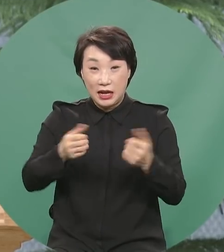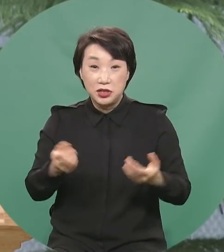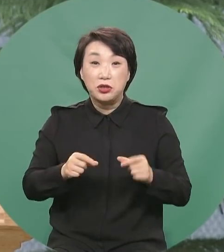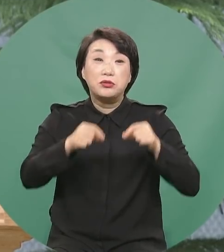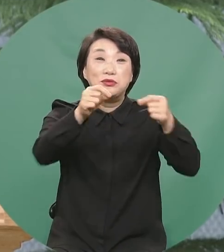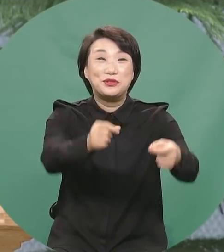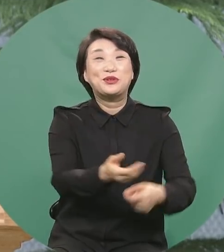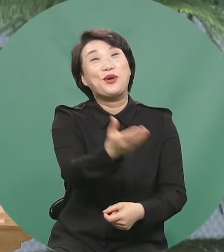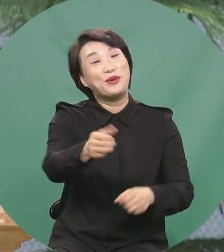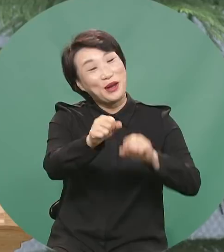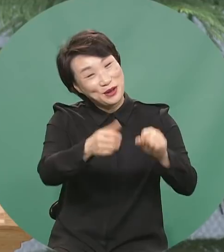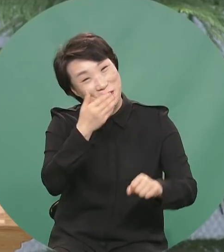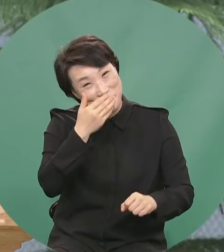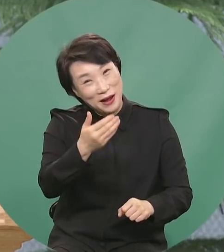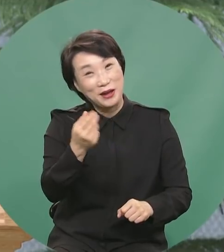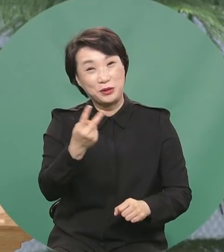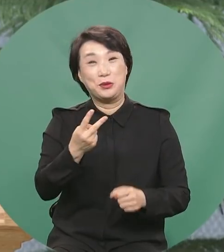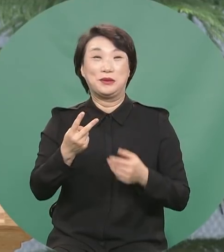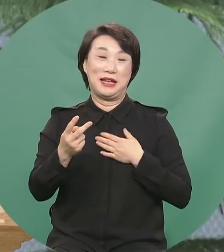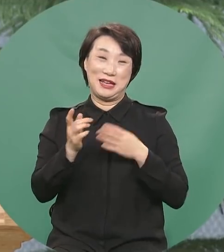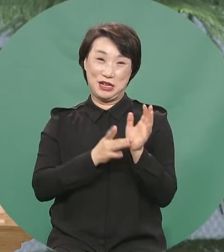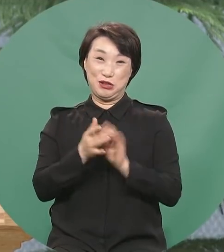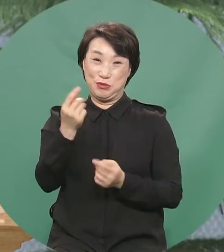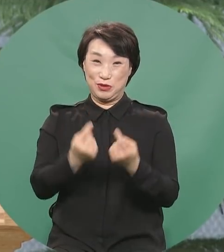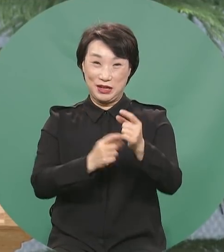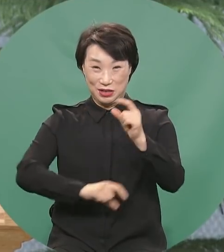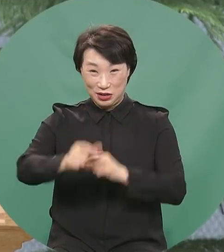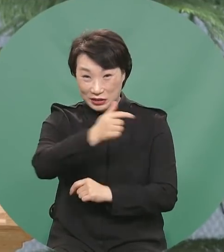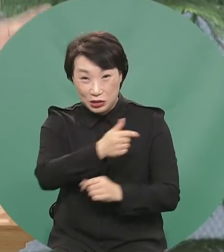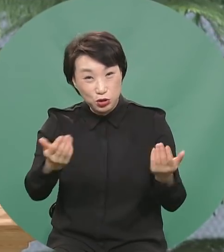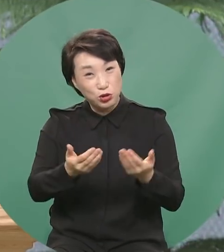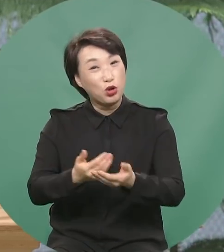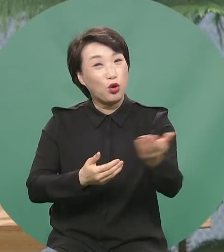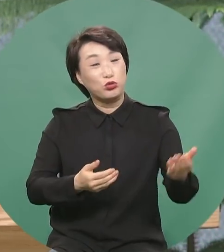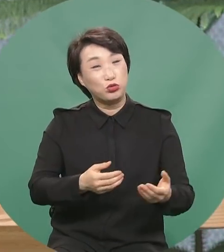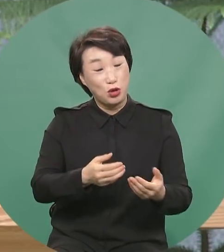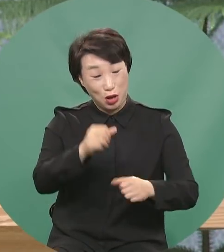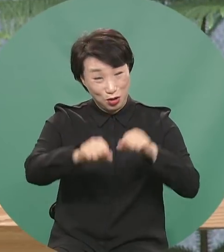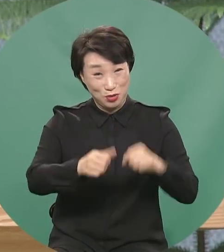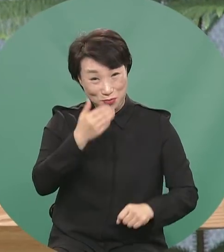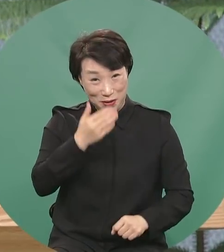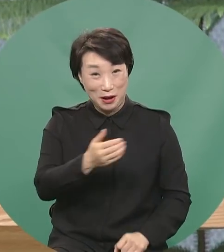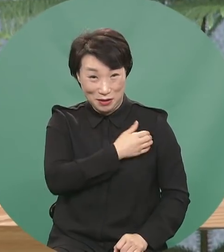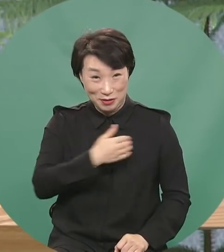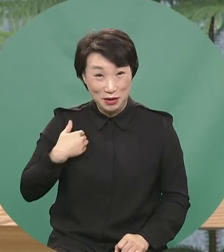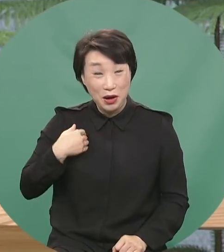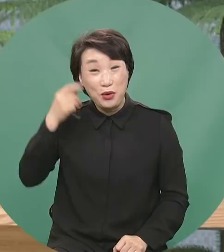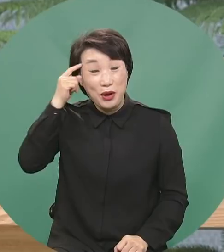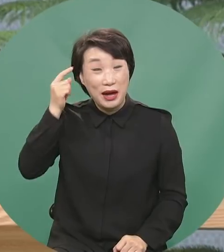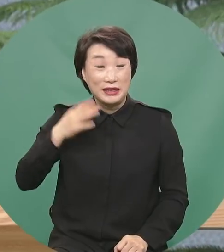것이요 또한 이보다 더 큰 것도 아니니 이는 내가 아버지께로